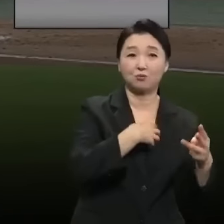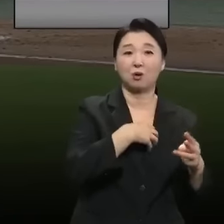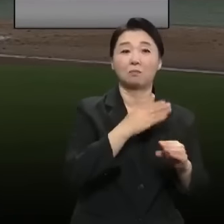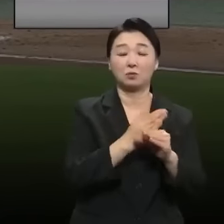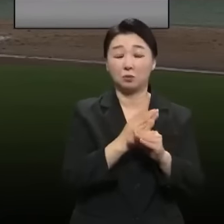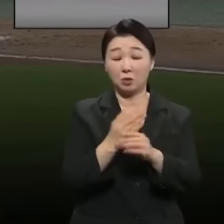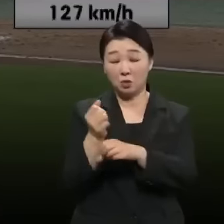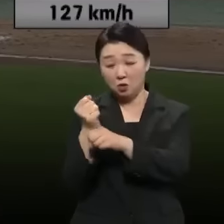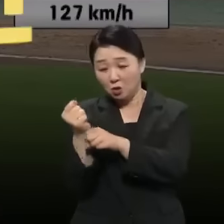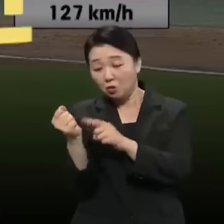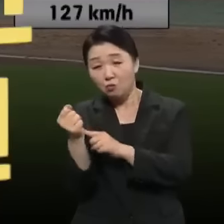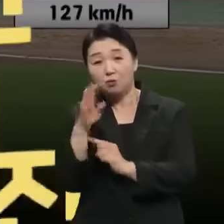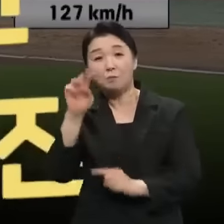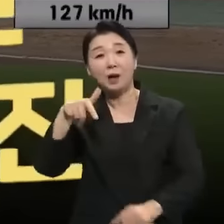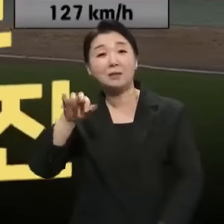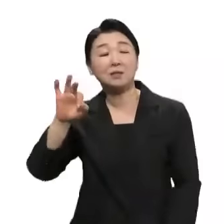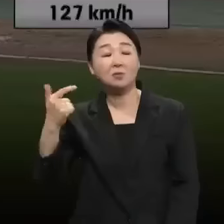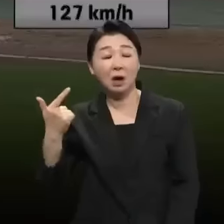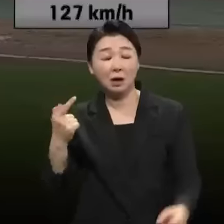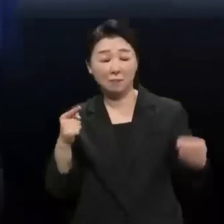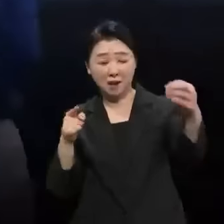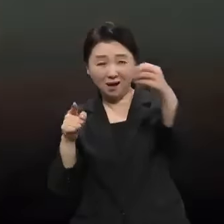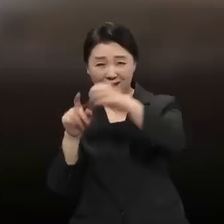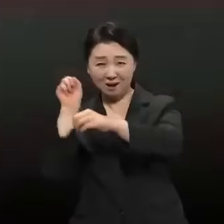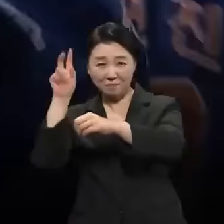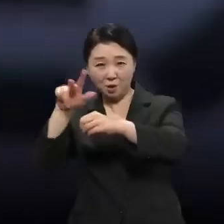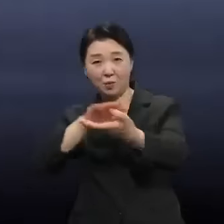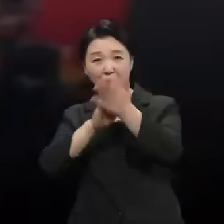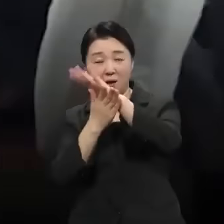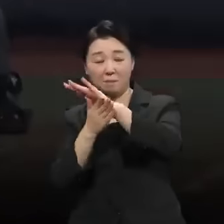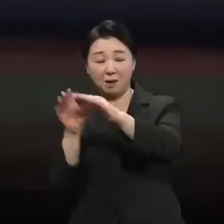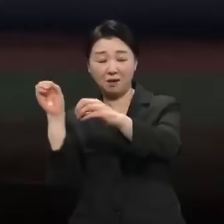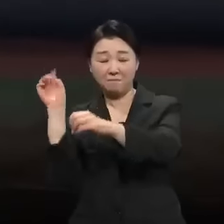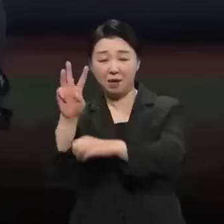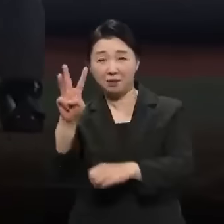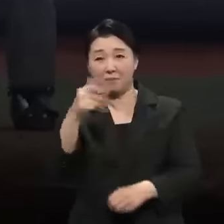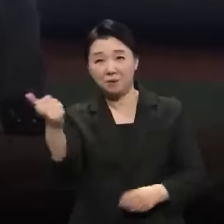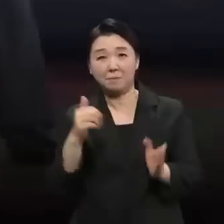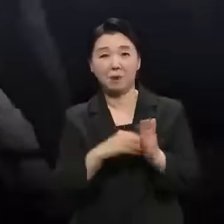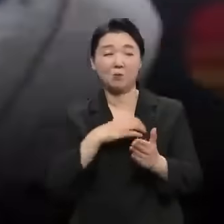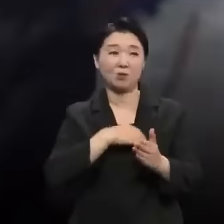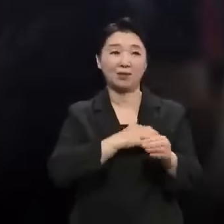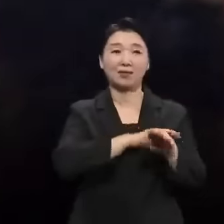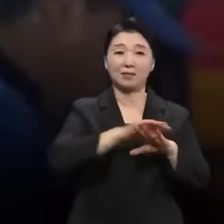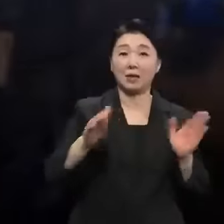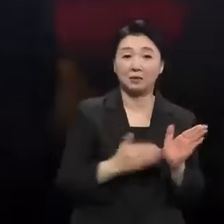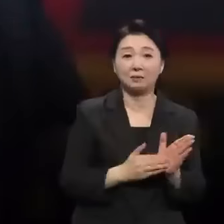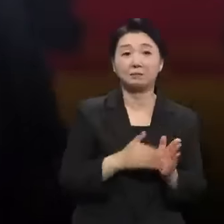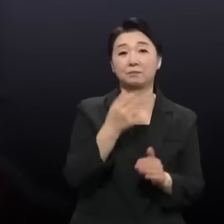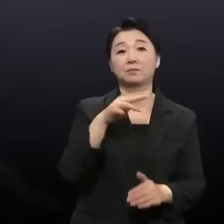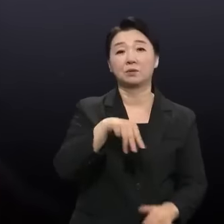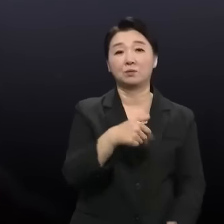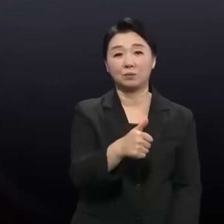박지환. 바깥쪽 떨어지는 변화구로 삼진을 잡아내며 위기에서 벗어나는 유현진.